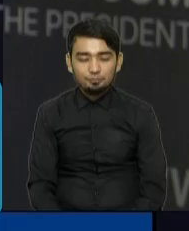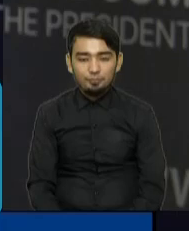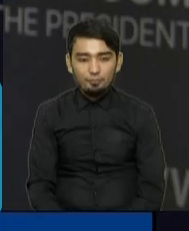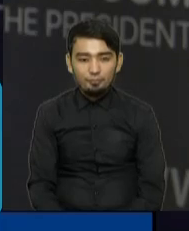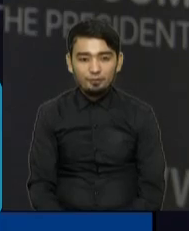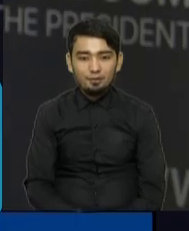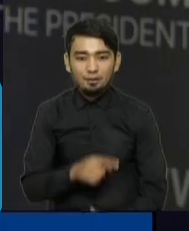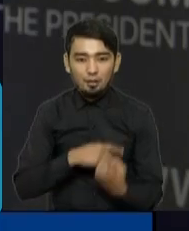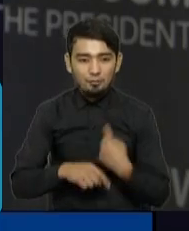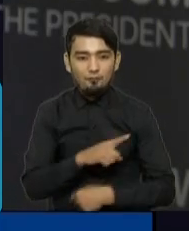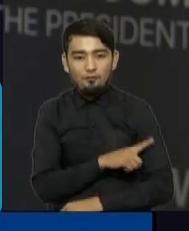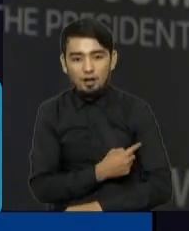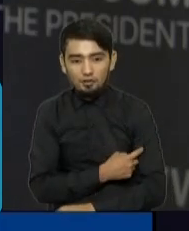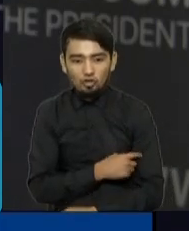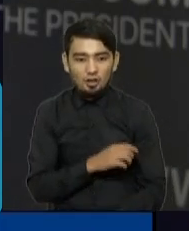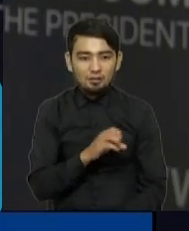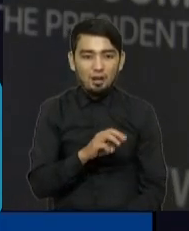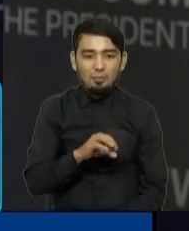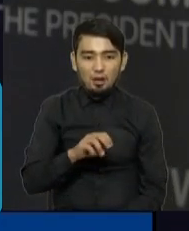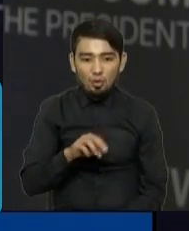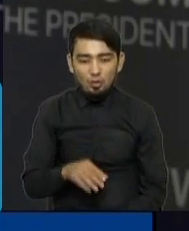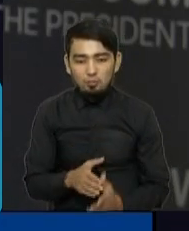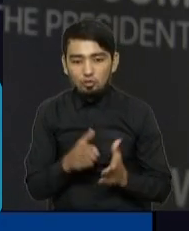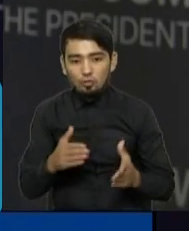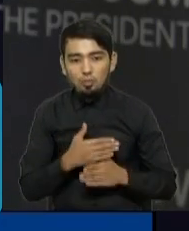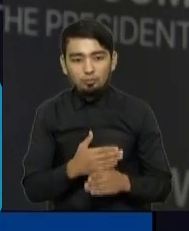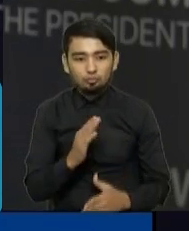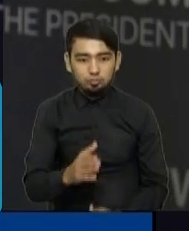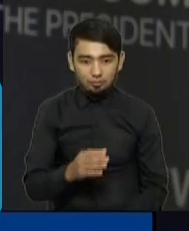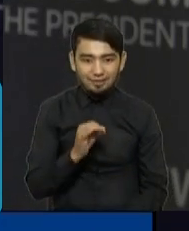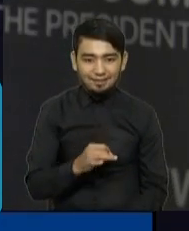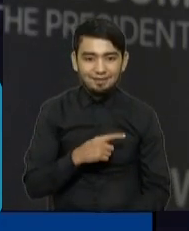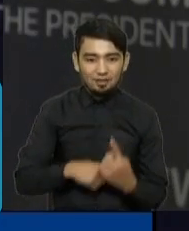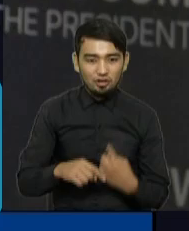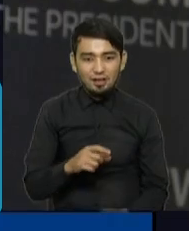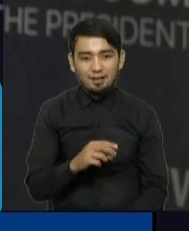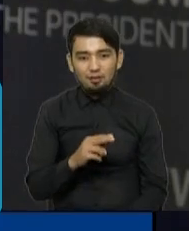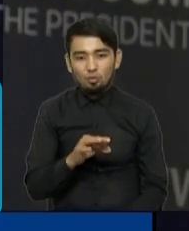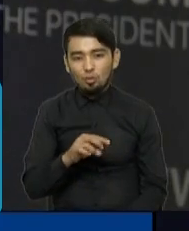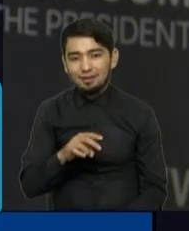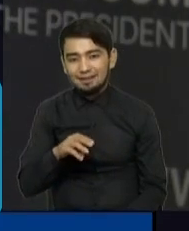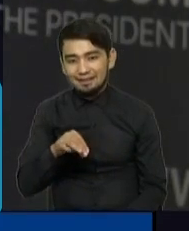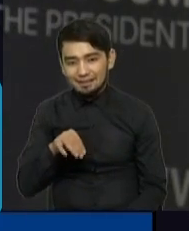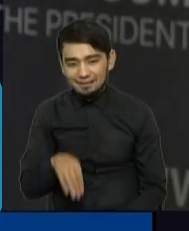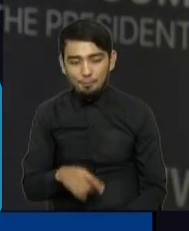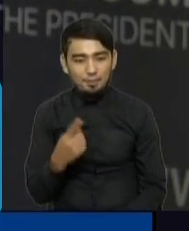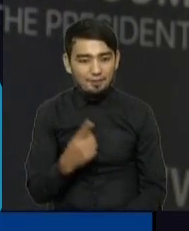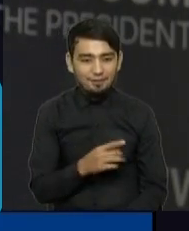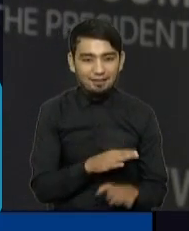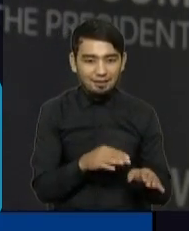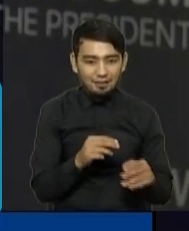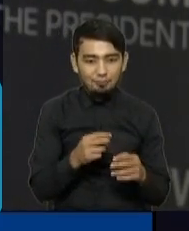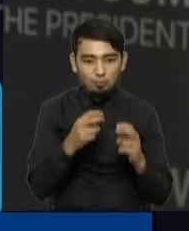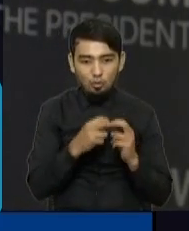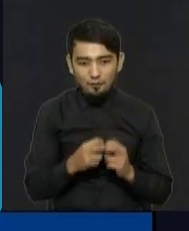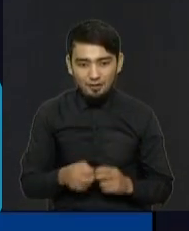Бізге дәрігер стоматологтарға үлкен көмек болып табылады. Неге? Жаңа біз айтқан гигиенист пен дантистер біріншіден балаларды тексеруден